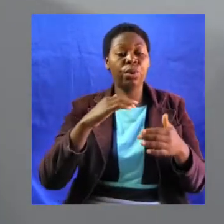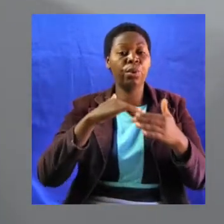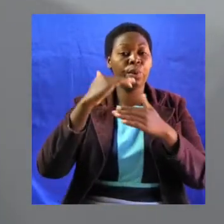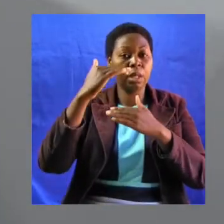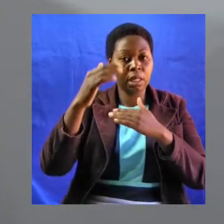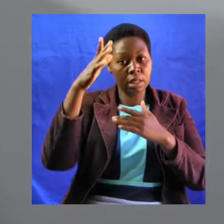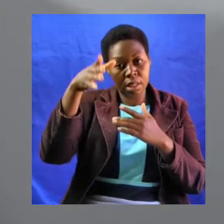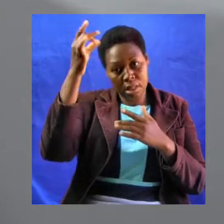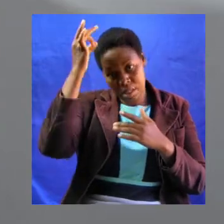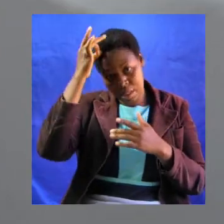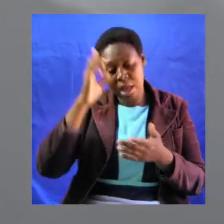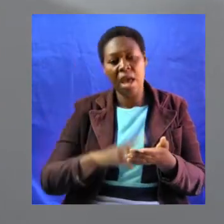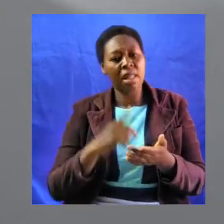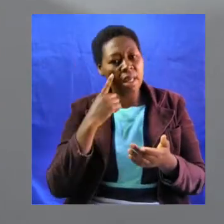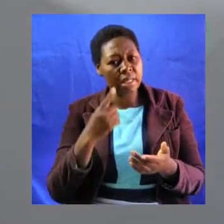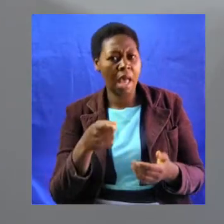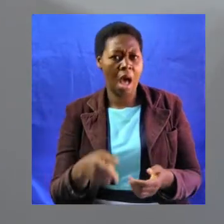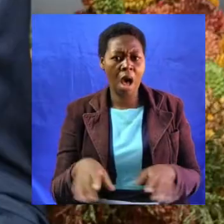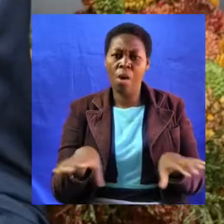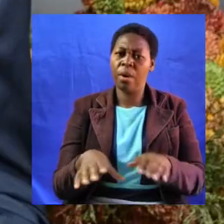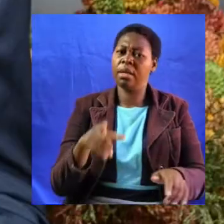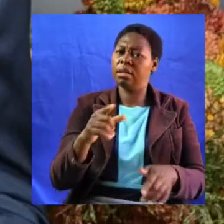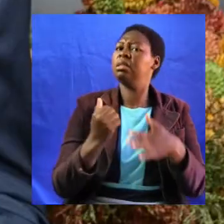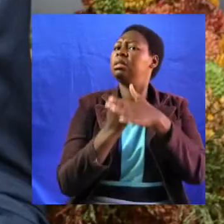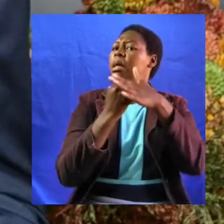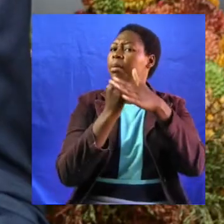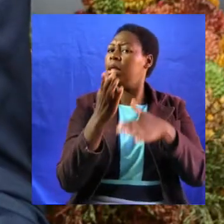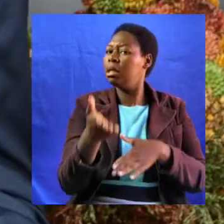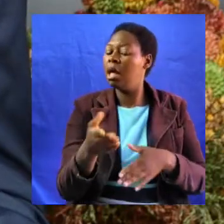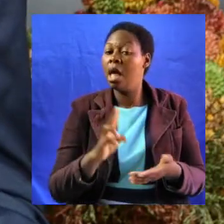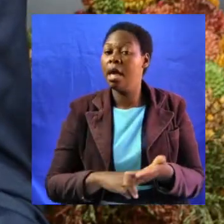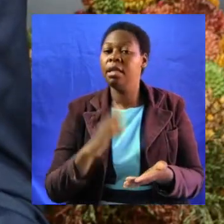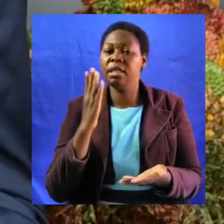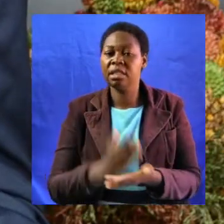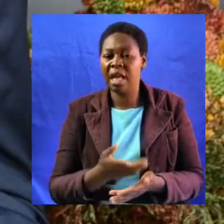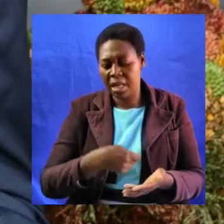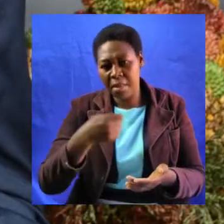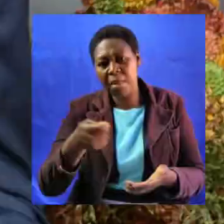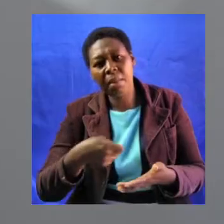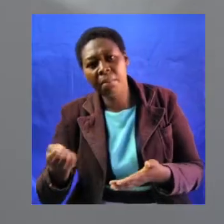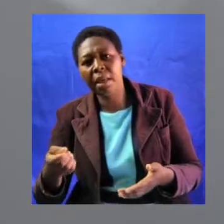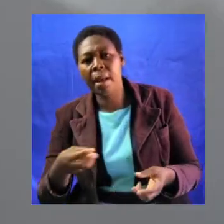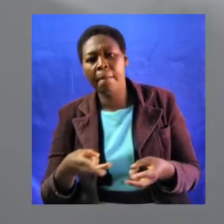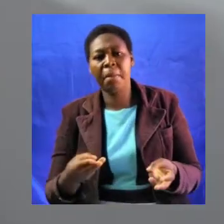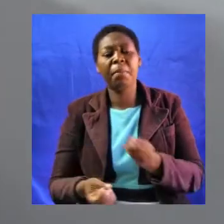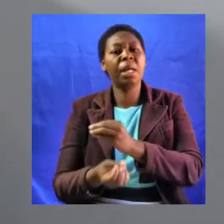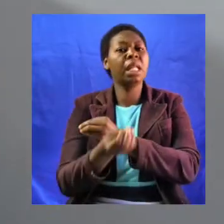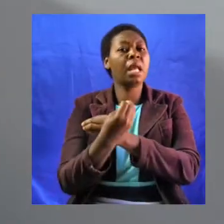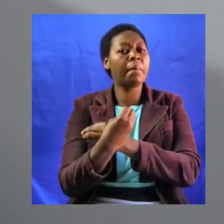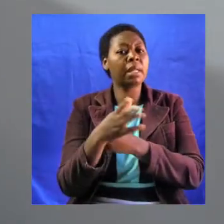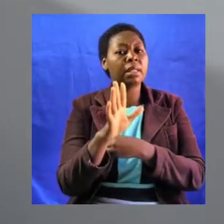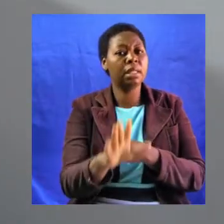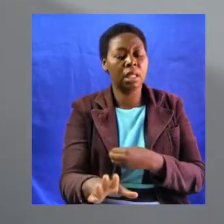kuti basa riri kuenderera mberi, vakatanga kubraiba kuita chioko muhomwe magovernment officials aya. Zvakadaro zvekuti